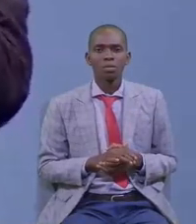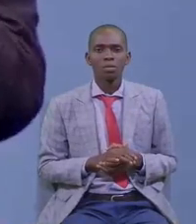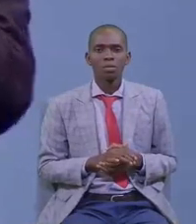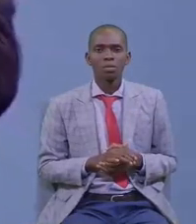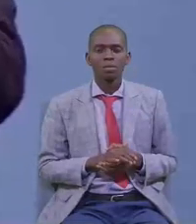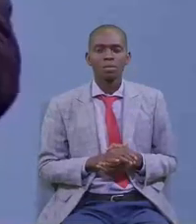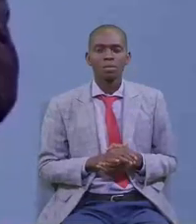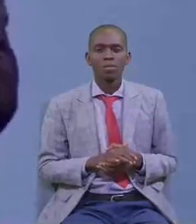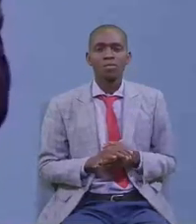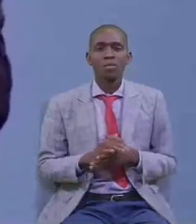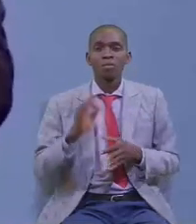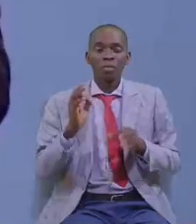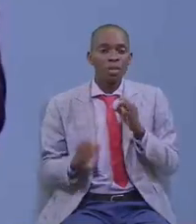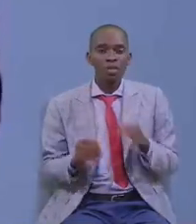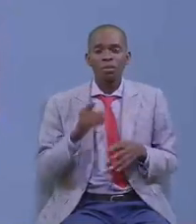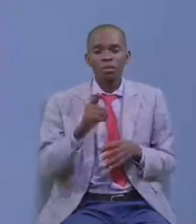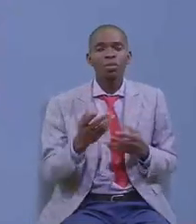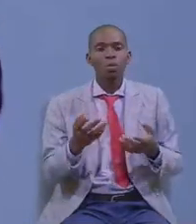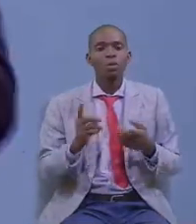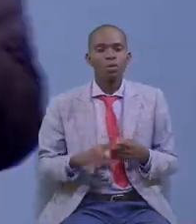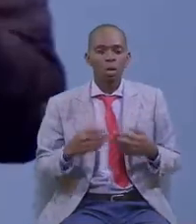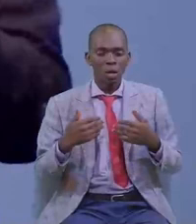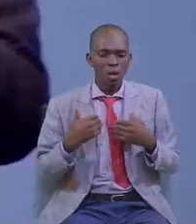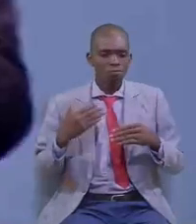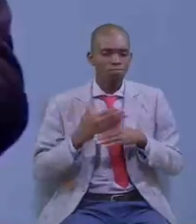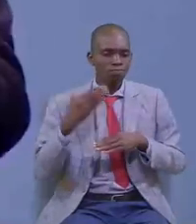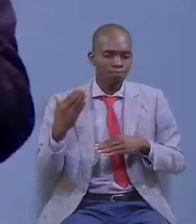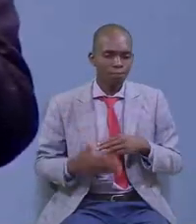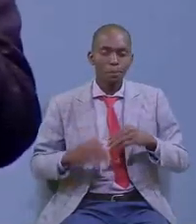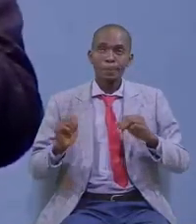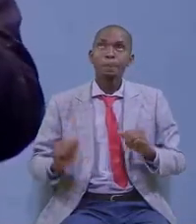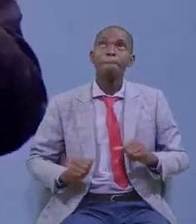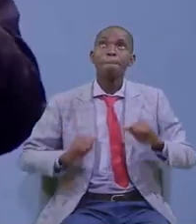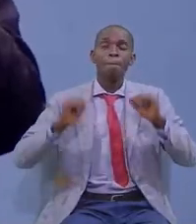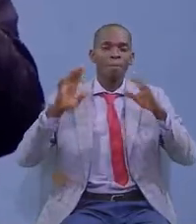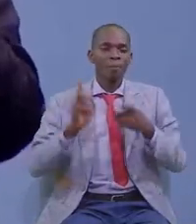Si tu veux avoir une soumission permanente au Seigneur,